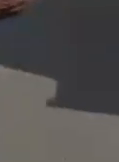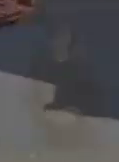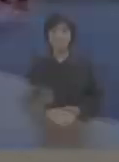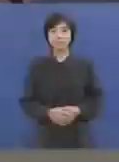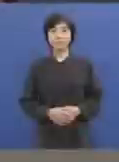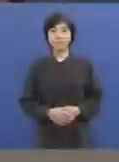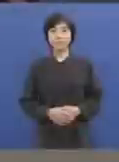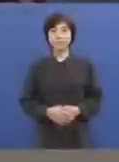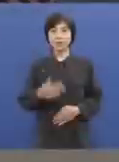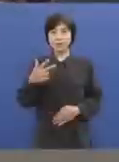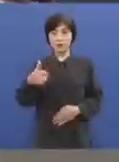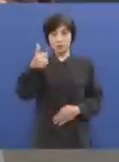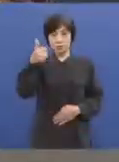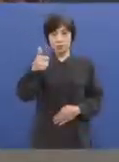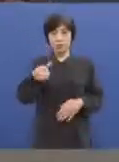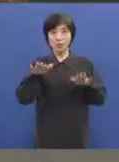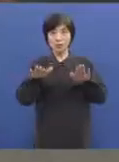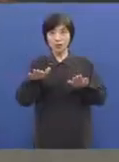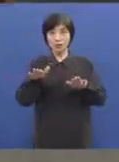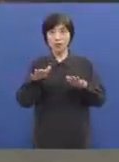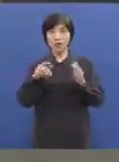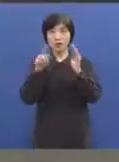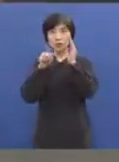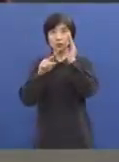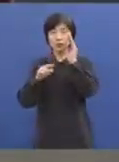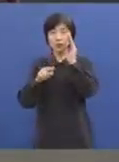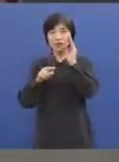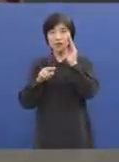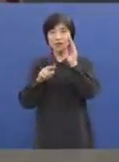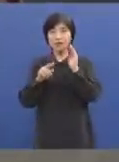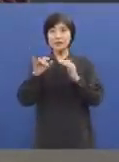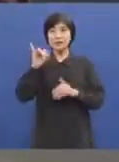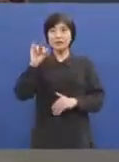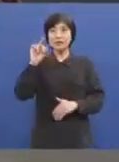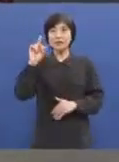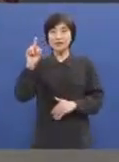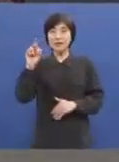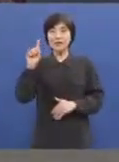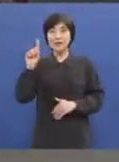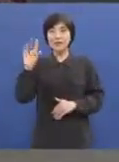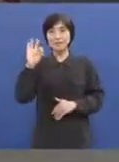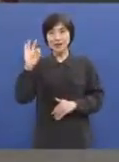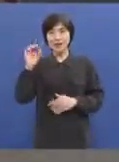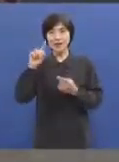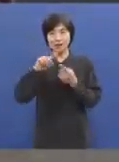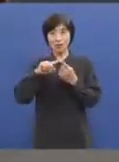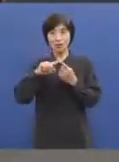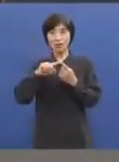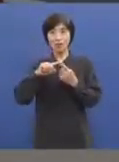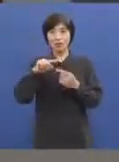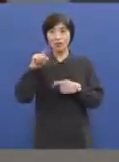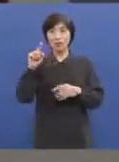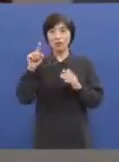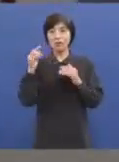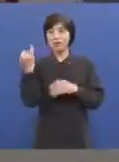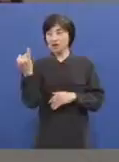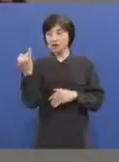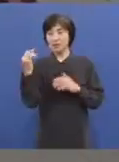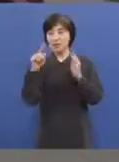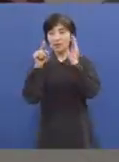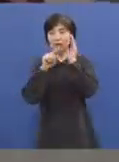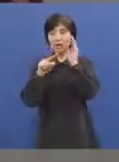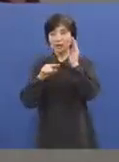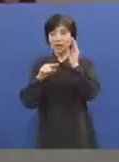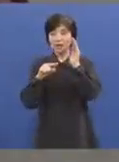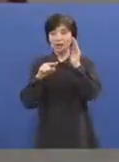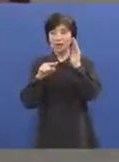市長、今回は女流歌人伊勢姫とその作風を慕って、そのゆかりの地である小袖に移